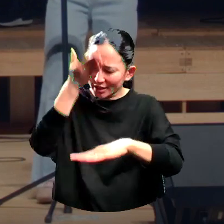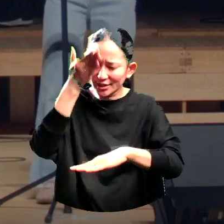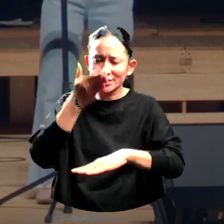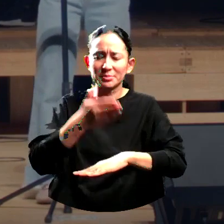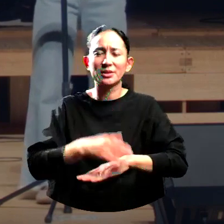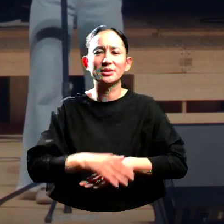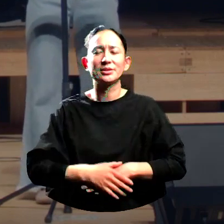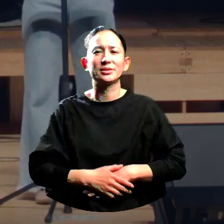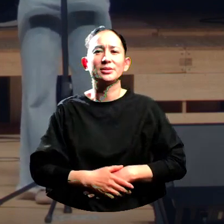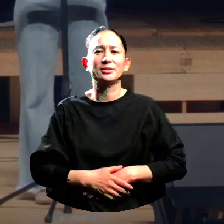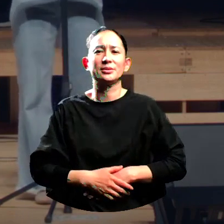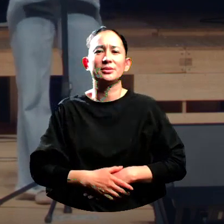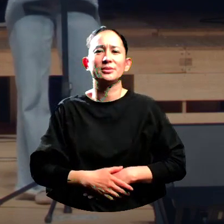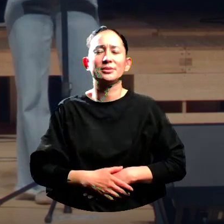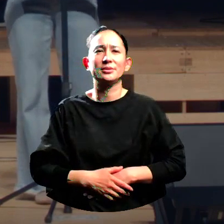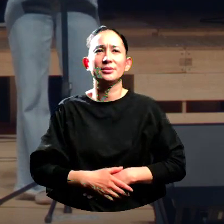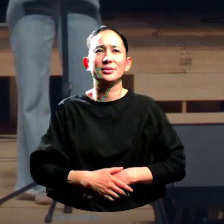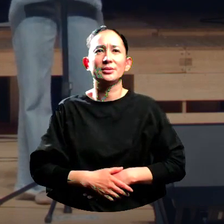感謝します。